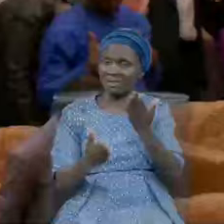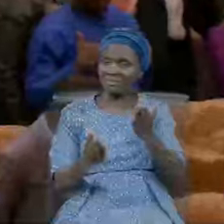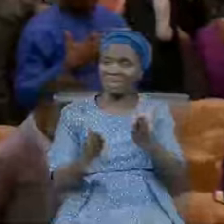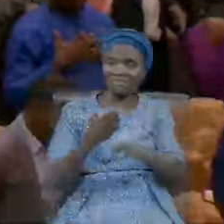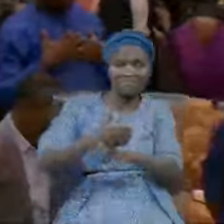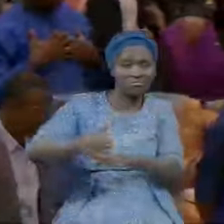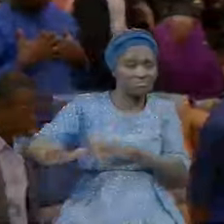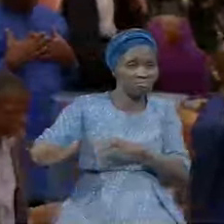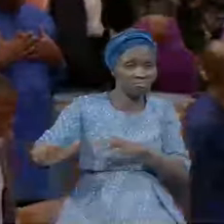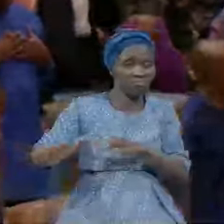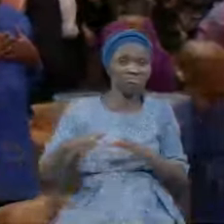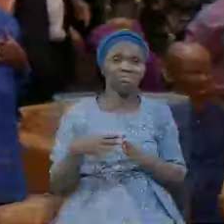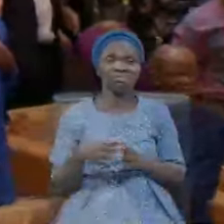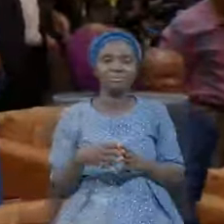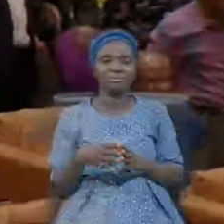peuvent